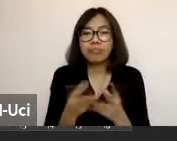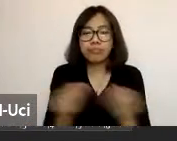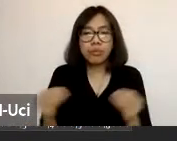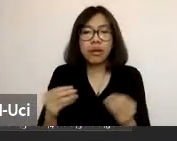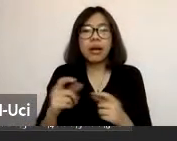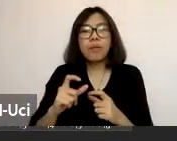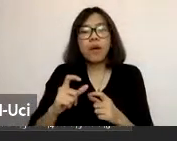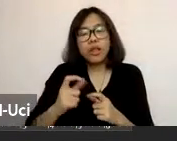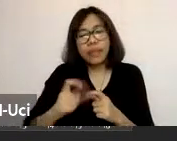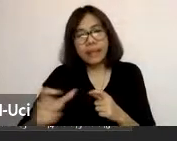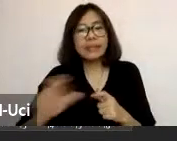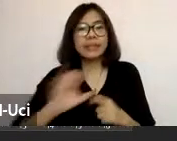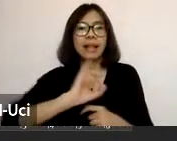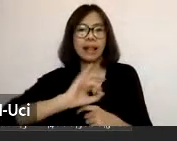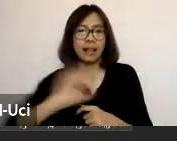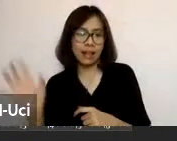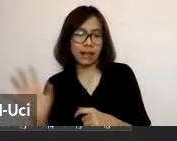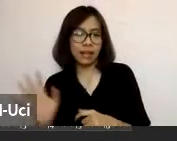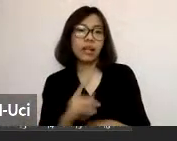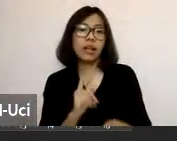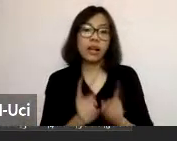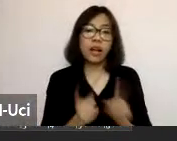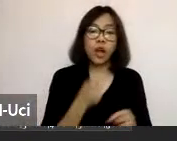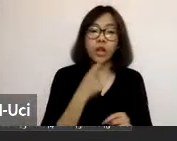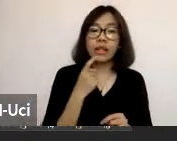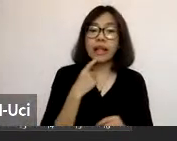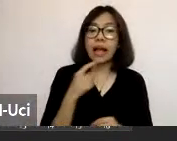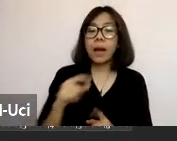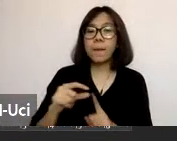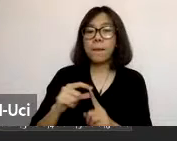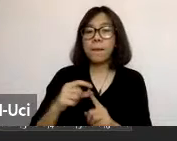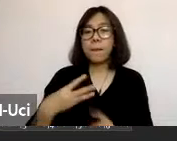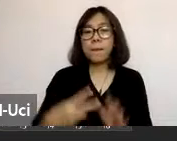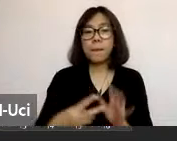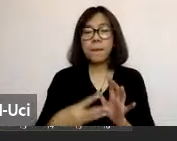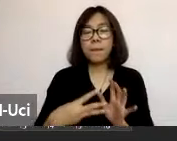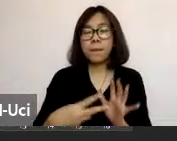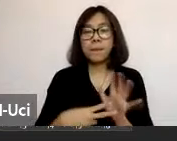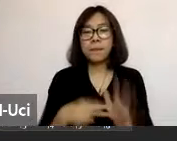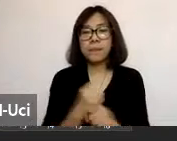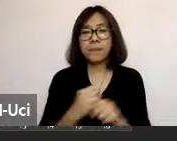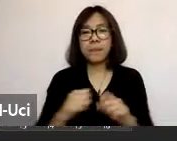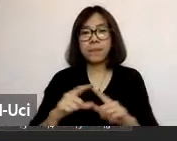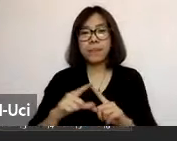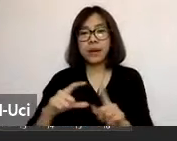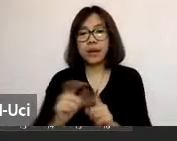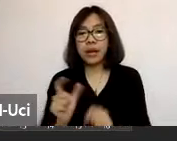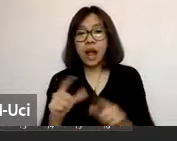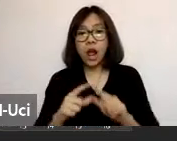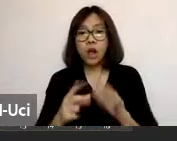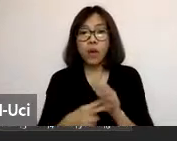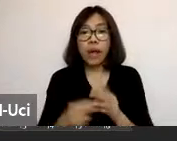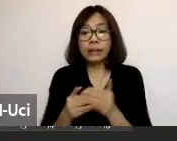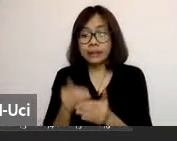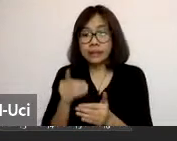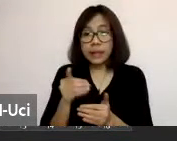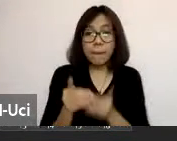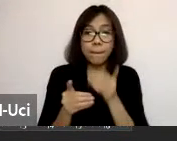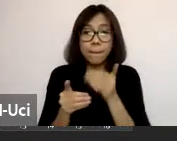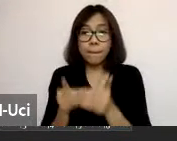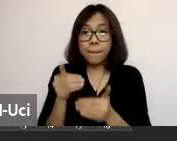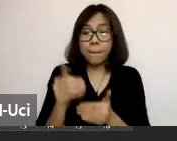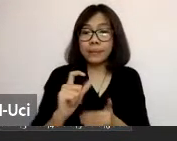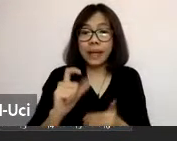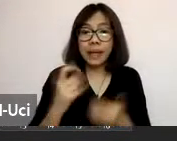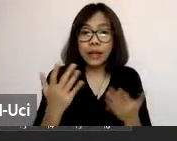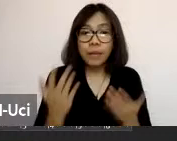kalau kita bicara tanpa terkait dengan pengaduan pengaduan yang ada di kami di fungsi seperti ini konsumen bisa melakukan